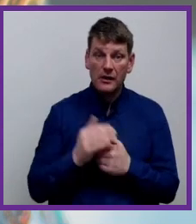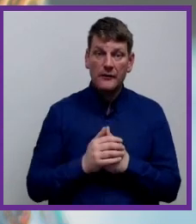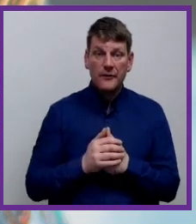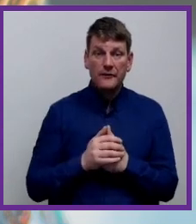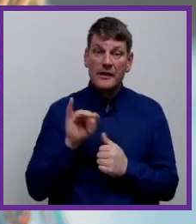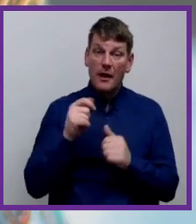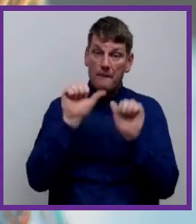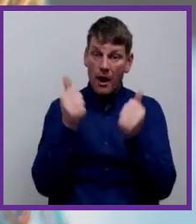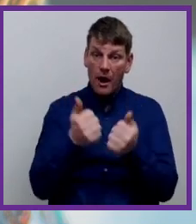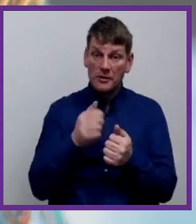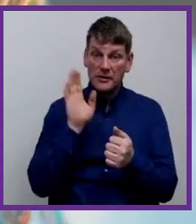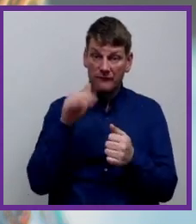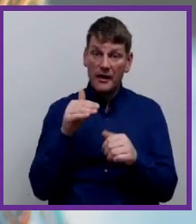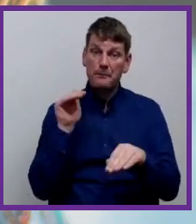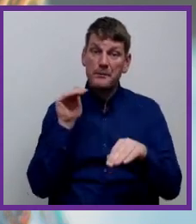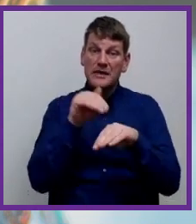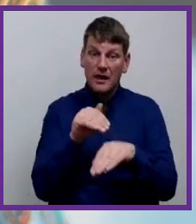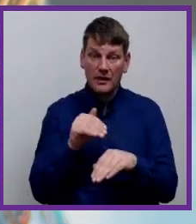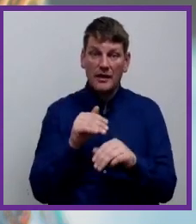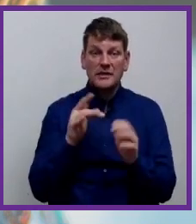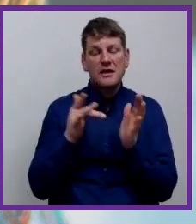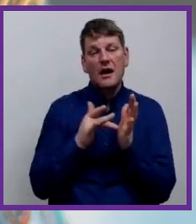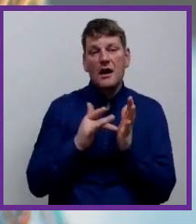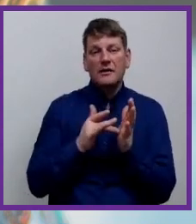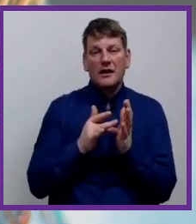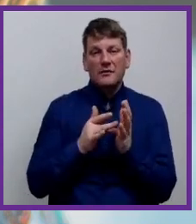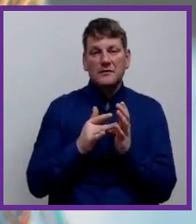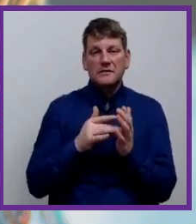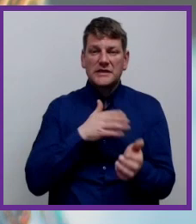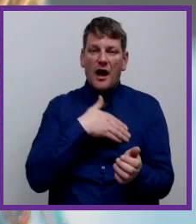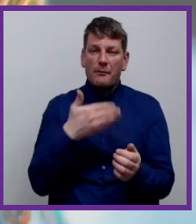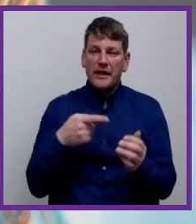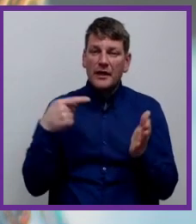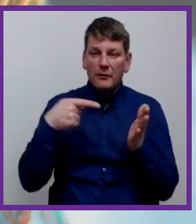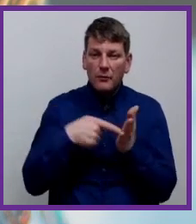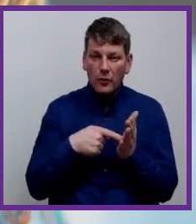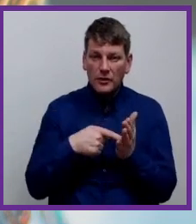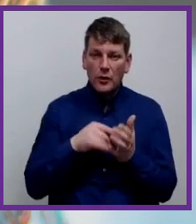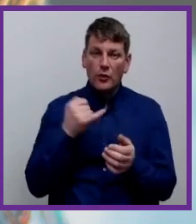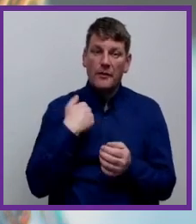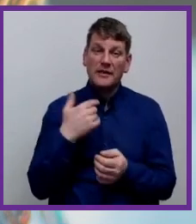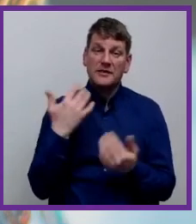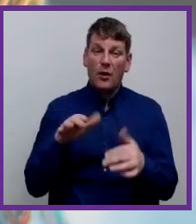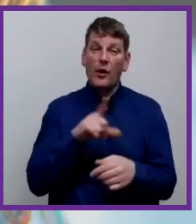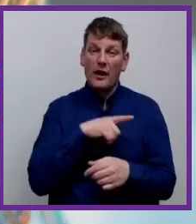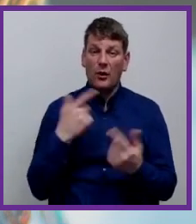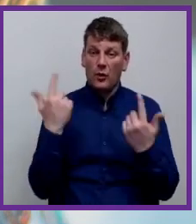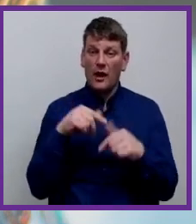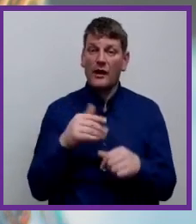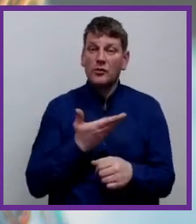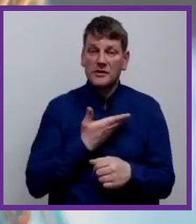jā, māksla var pieskarties kaut kādiem tādiem sāpīgiem punktiem, jo mēs jau ļoti ilgu laiku šobrīd